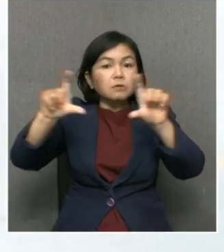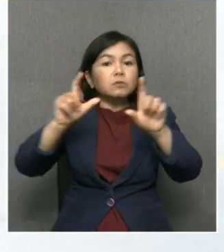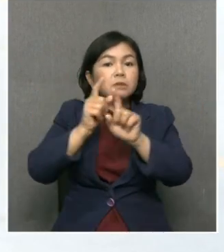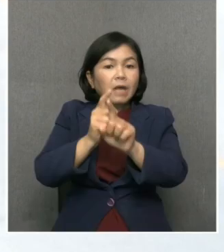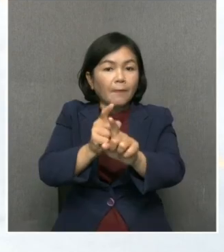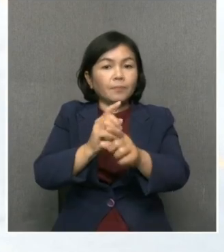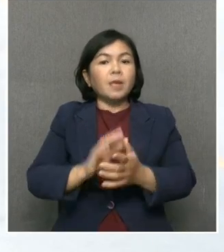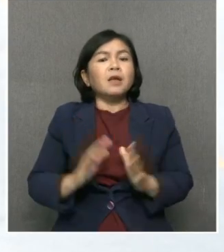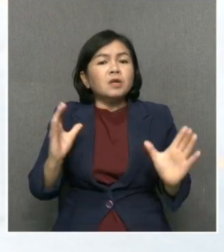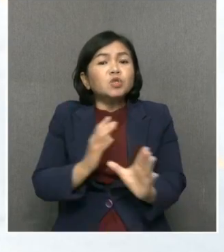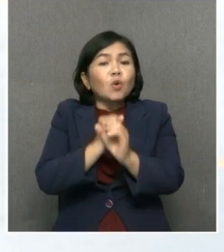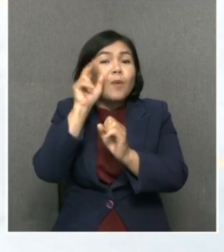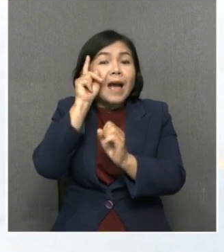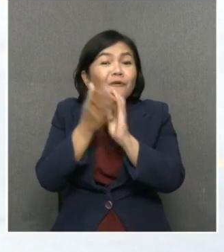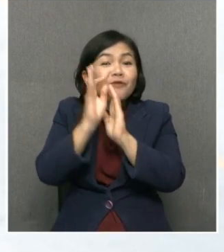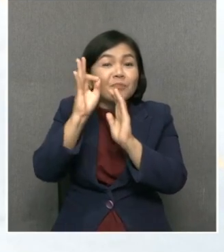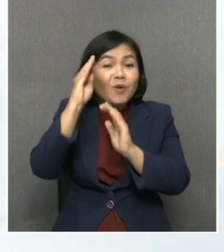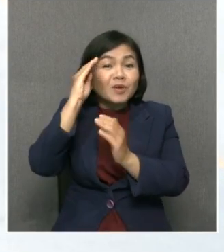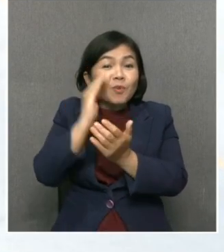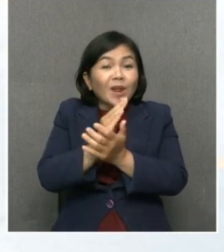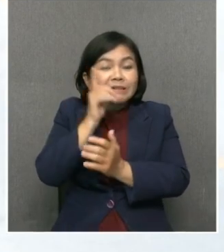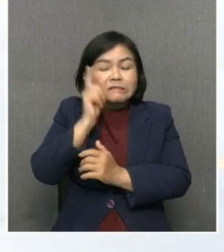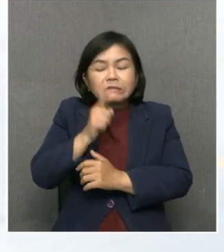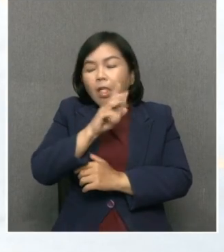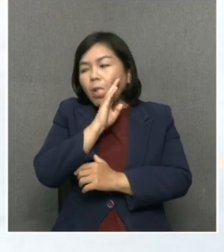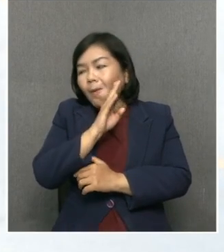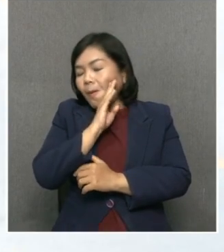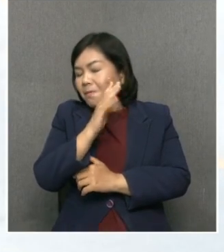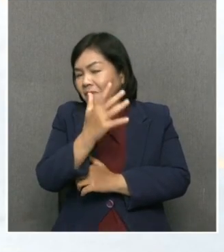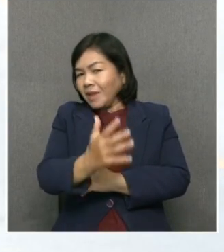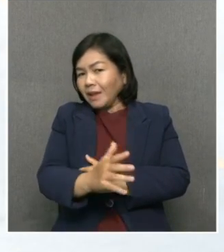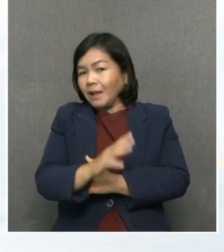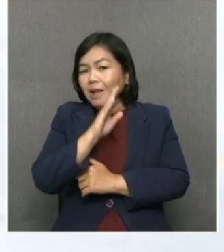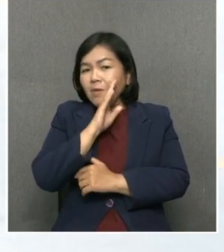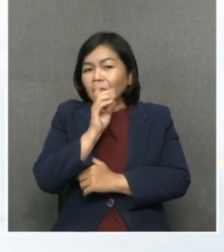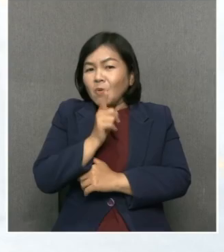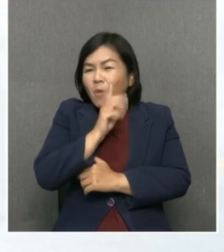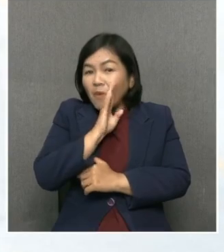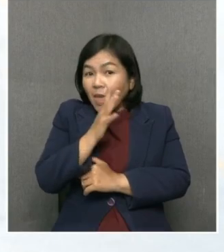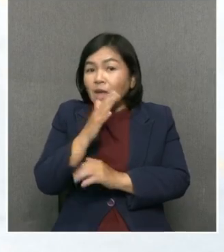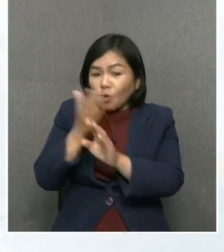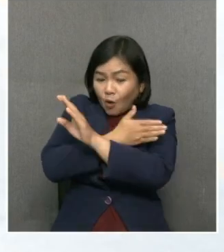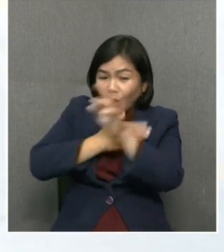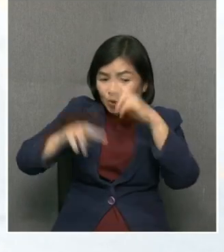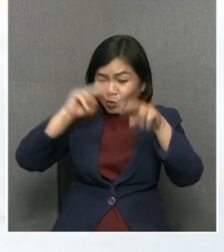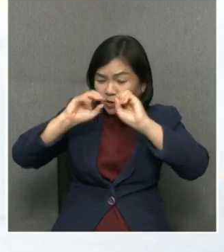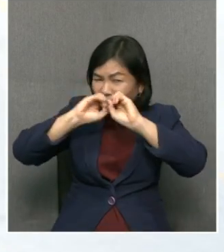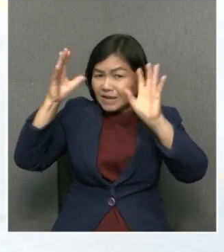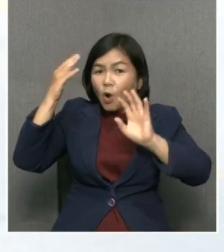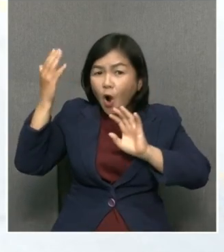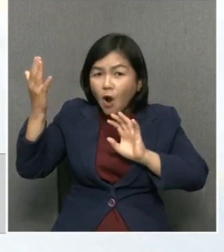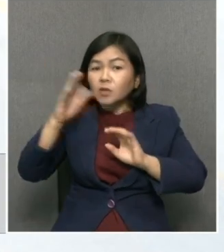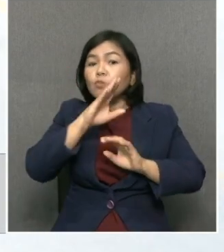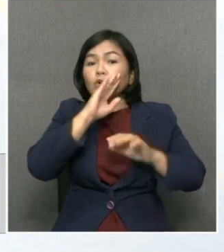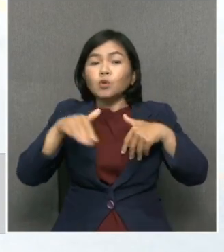สรุปแล้วข่าวนี้เป็นข่าวปลอมค่ะก่อนที่จะให้ข้อมูลส่วนตัวกับใครต้องตรวจสอบที่มาที่ไปให้ชัดเจนหากคุณ